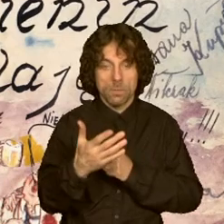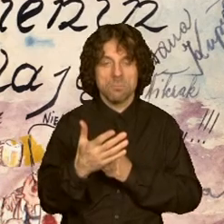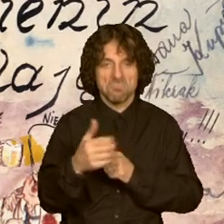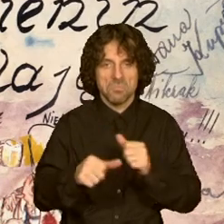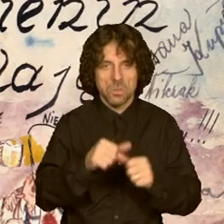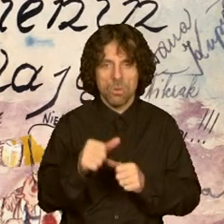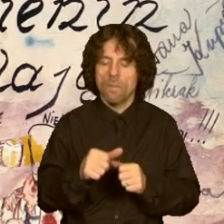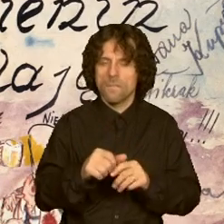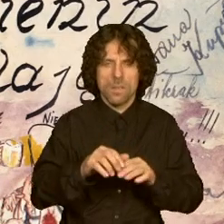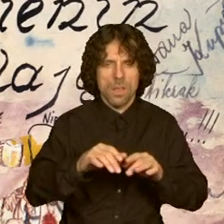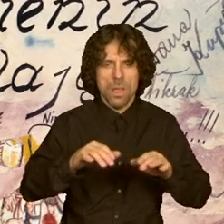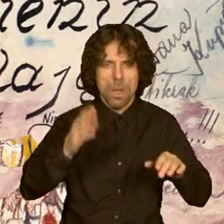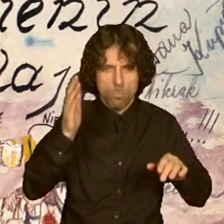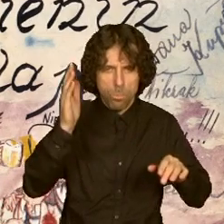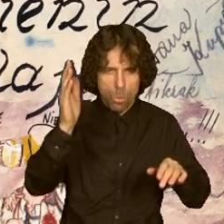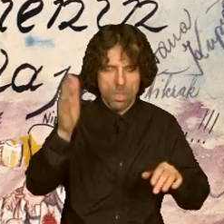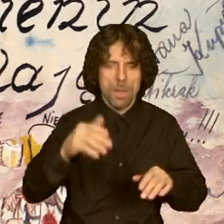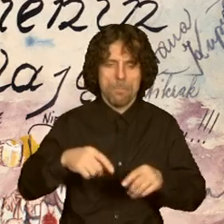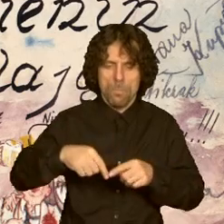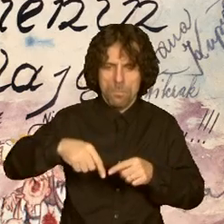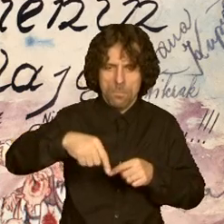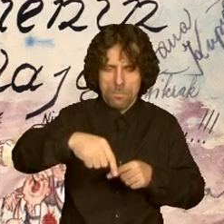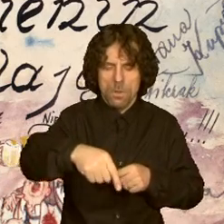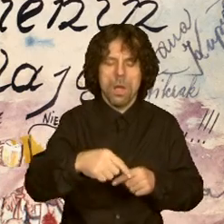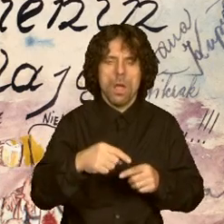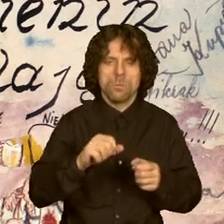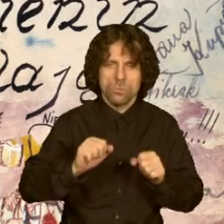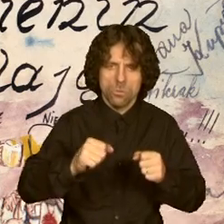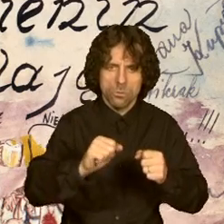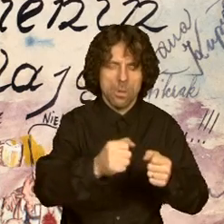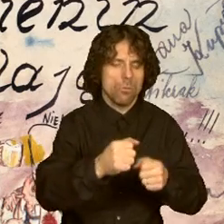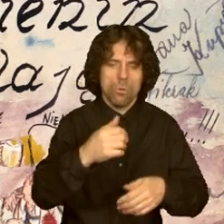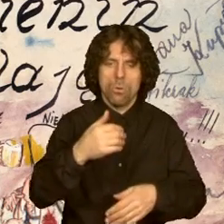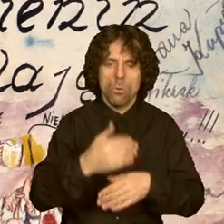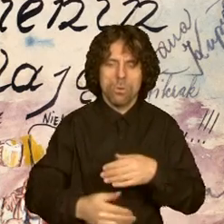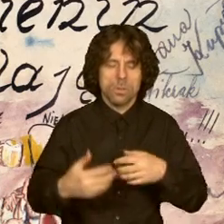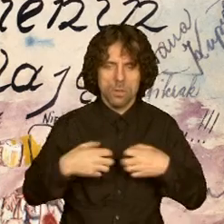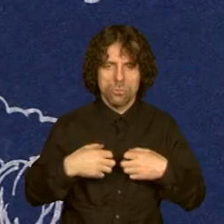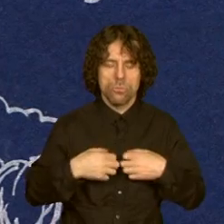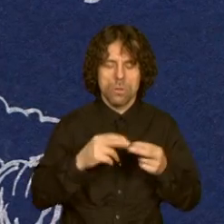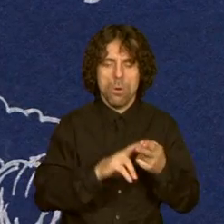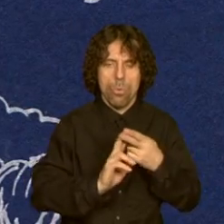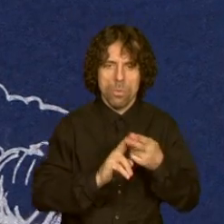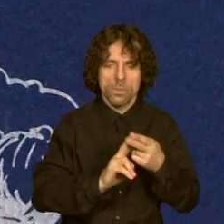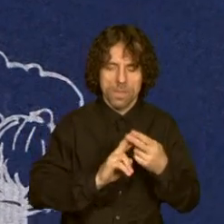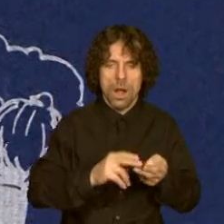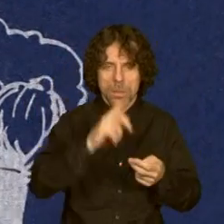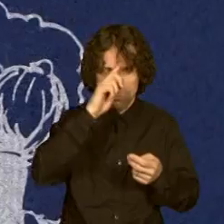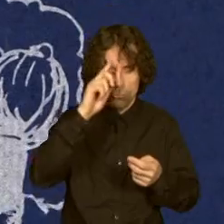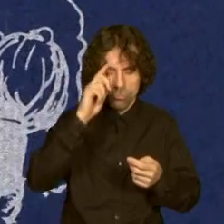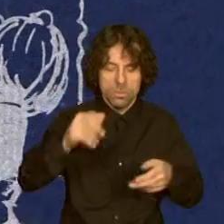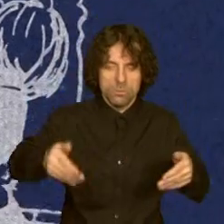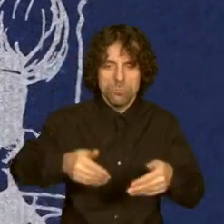1975 roku. Jeszcze przez wiele lat aktywnie działał w PCK. Do końca życia miał kontakt